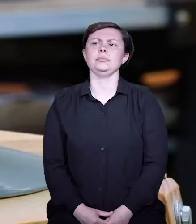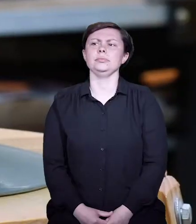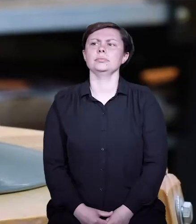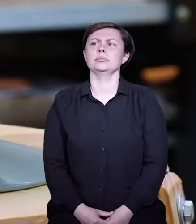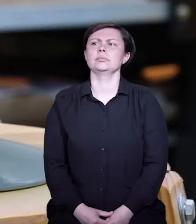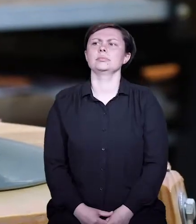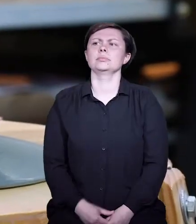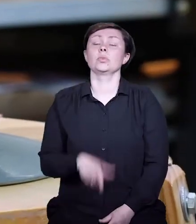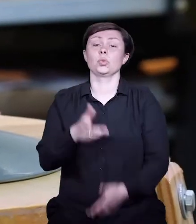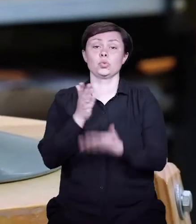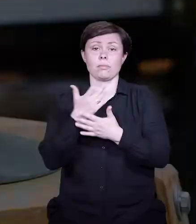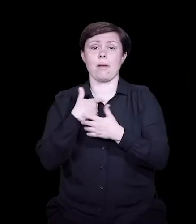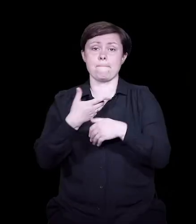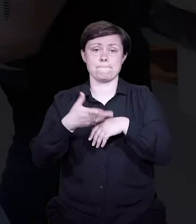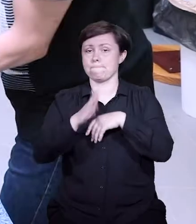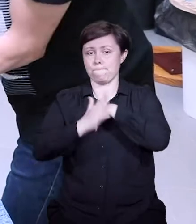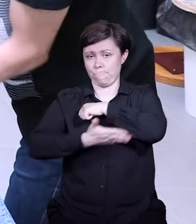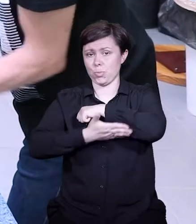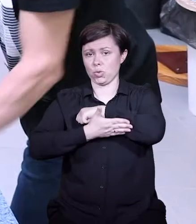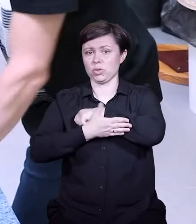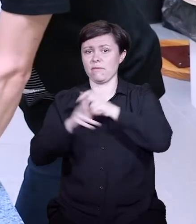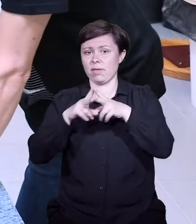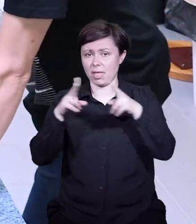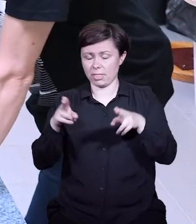I ten wstępny etap jest gotowy.